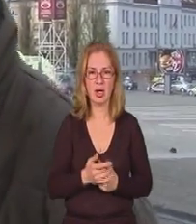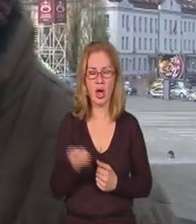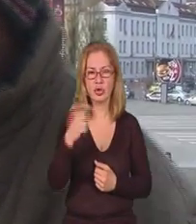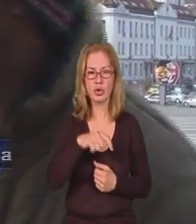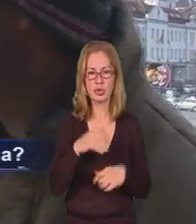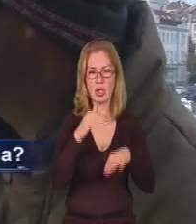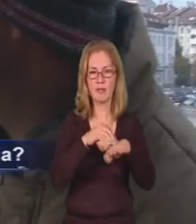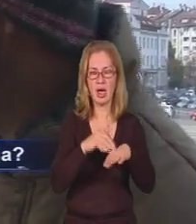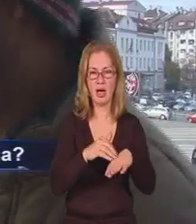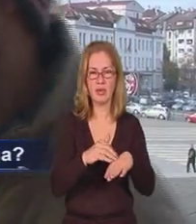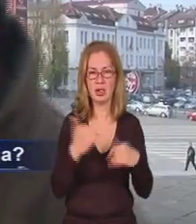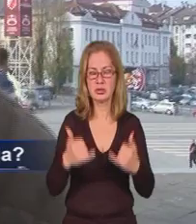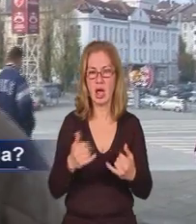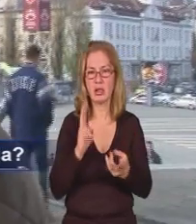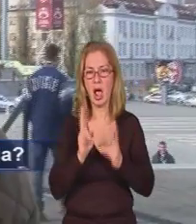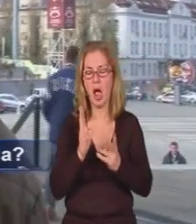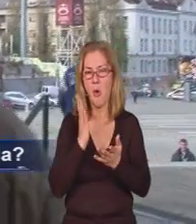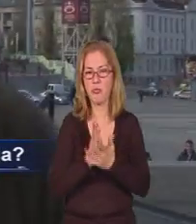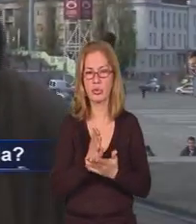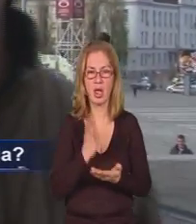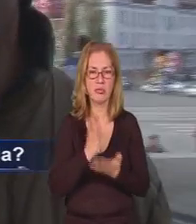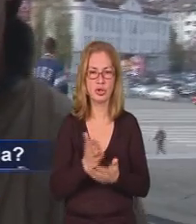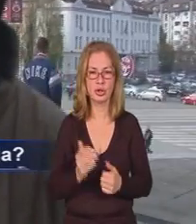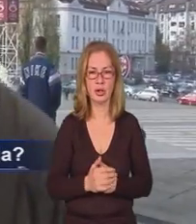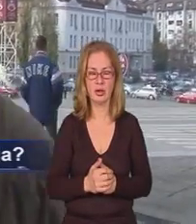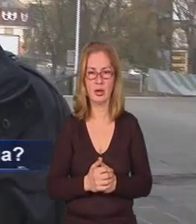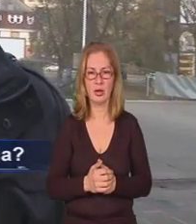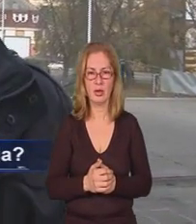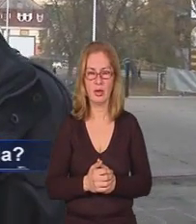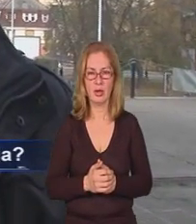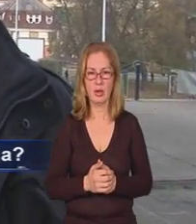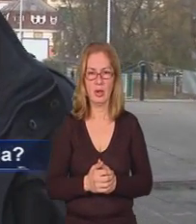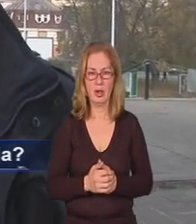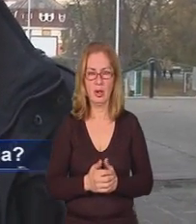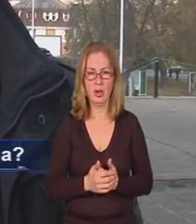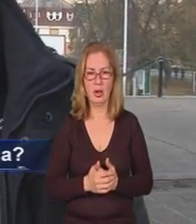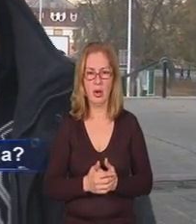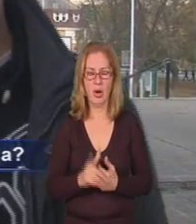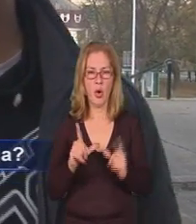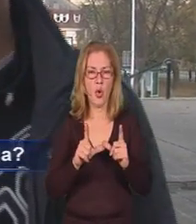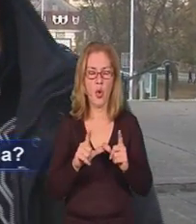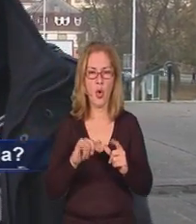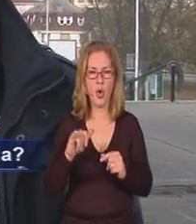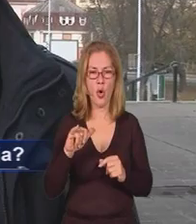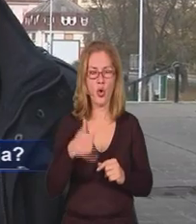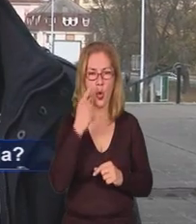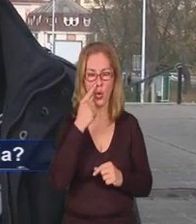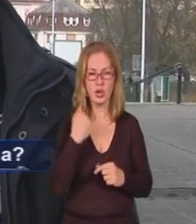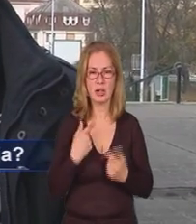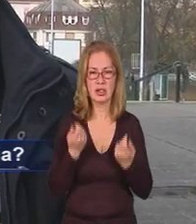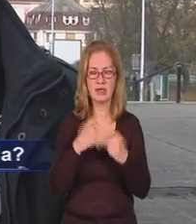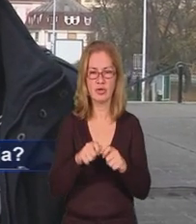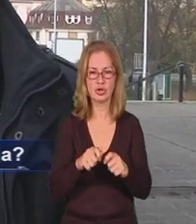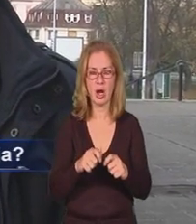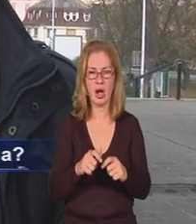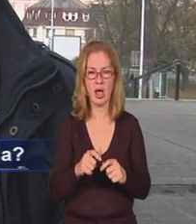Ne znam, došao sam da se javim po sad. Kako bude, bit će. Pa očekujem, pošto sam u junu završio